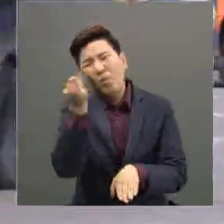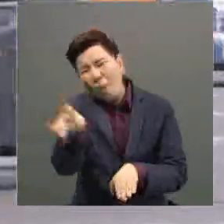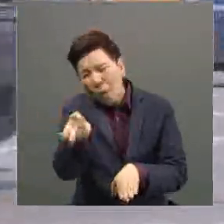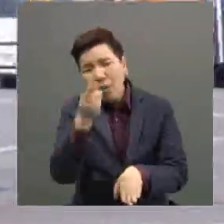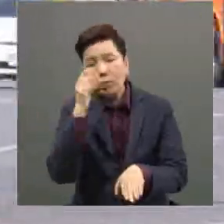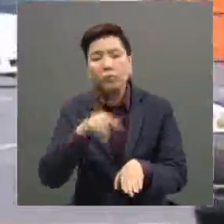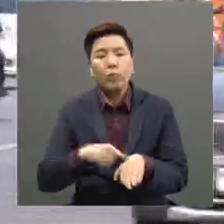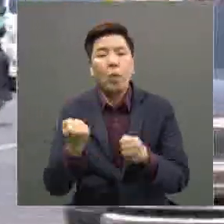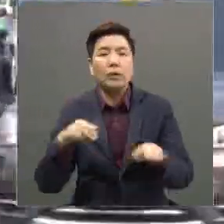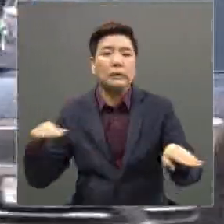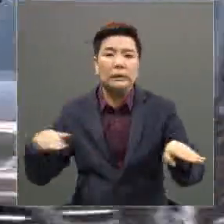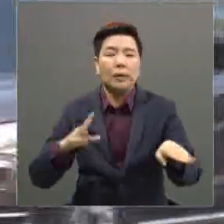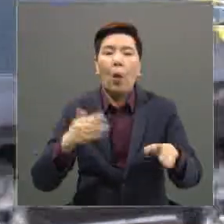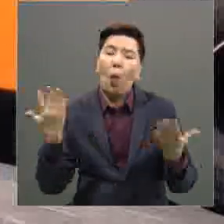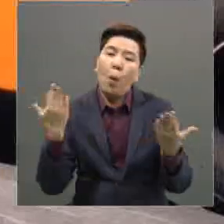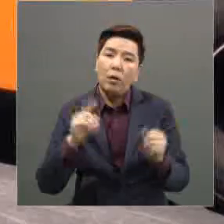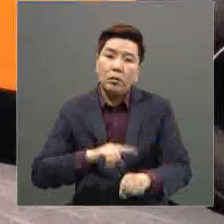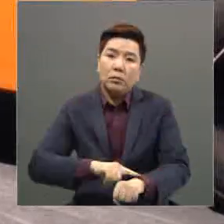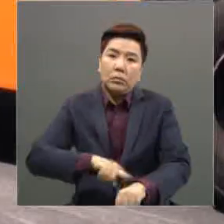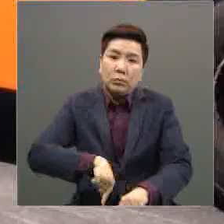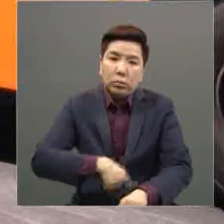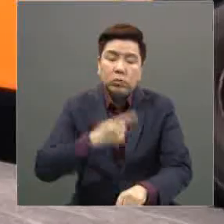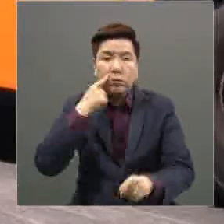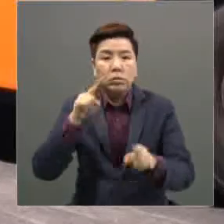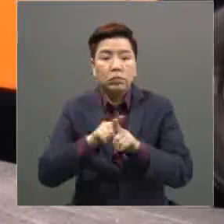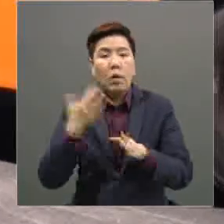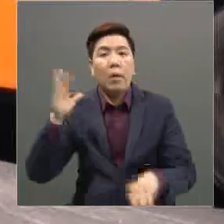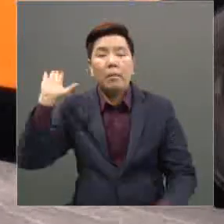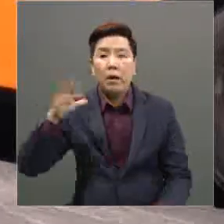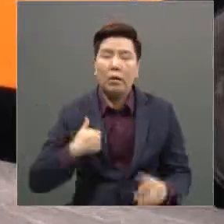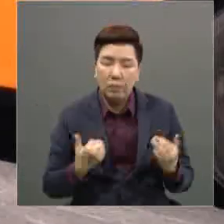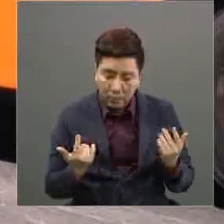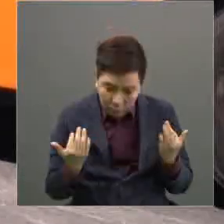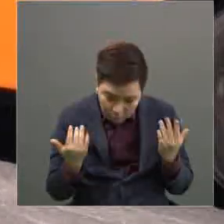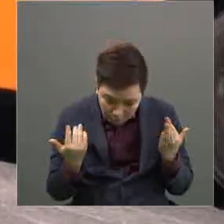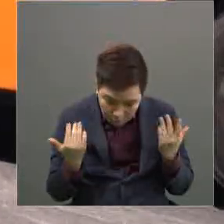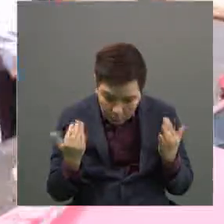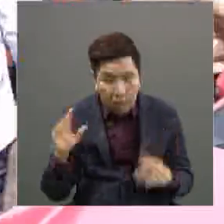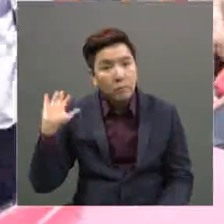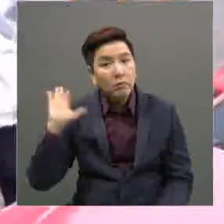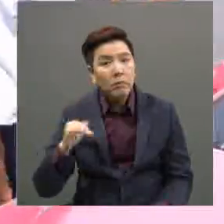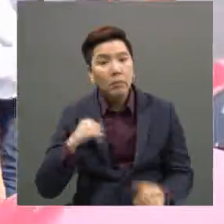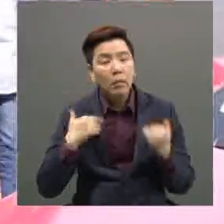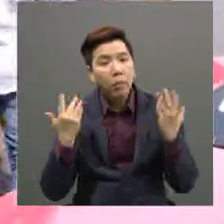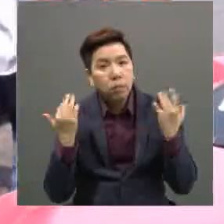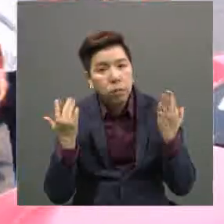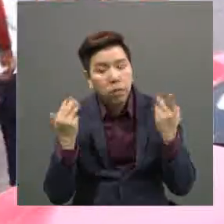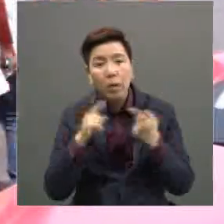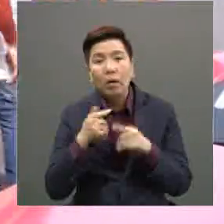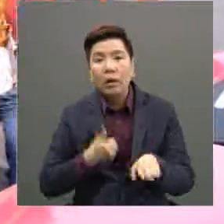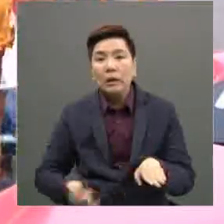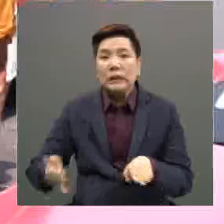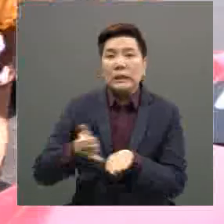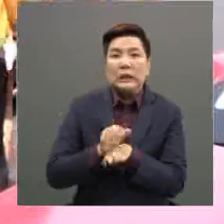เงี้ยเขาก็ลดจำนวนรถลงพอลดจำนวนรถลงกลายเป็นว่ากว่าจะมาแต่ละคันนึงเนี่ยมันนานนะแล้วก็กลายเป็นว่าพอขึ้นไปเนี่ย